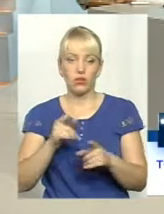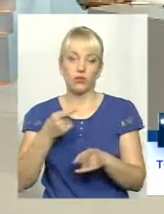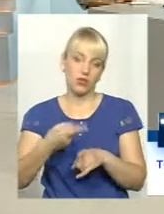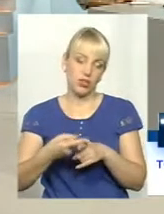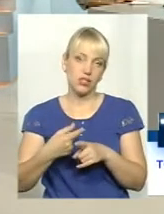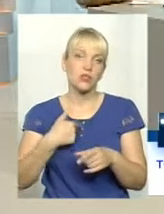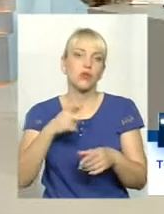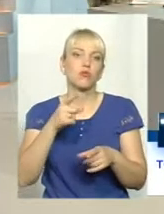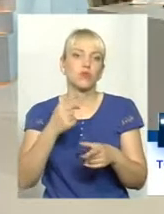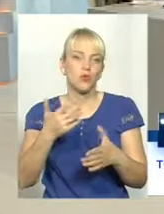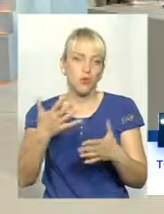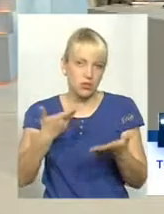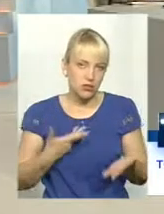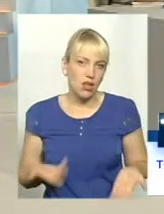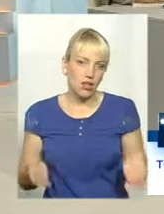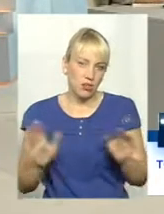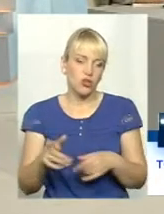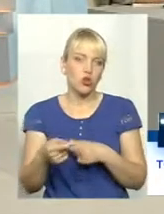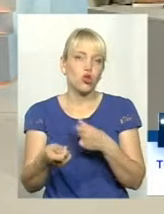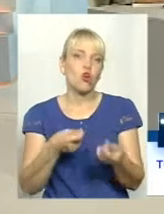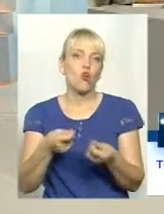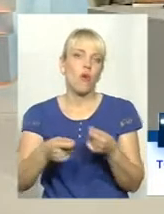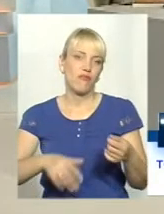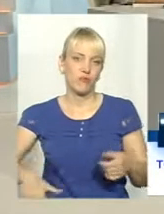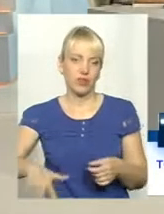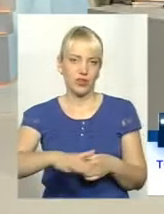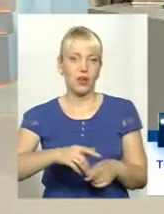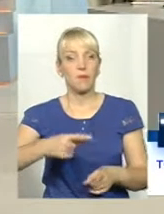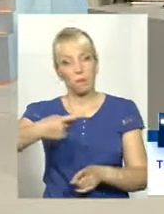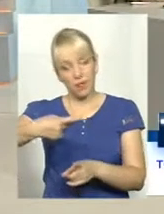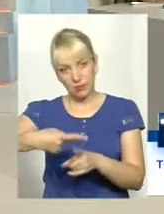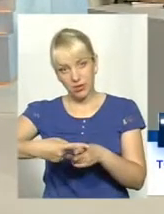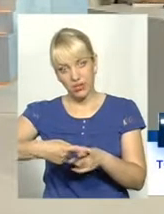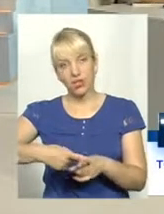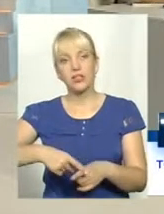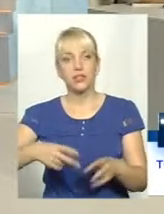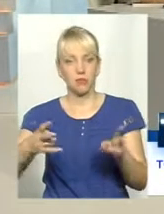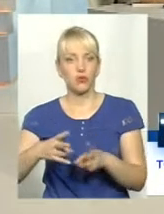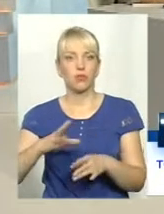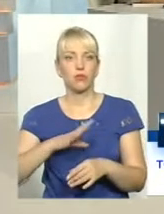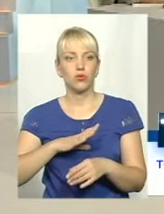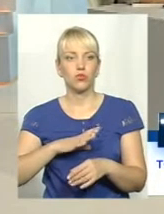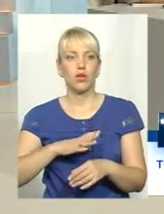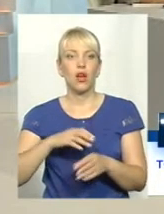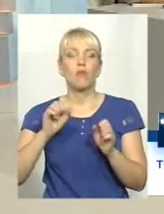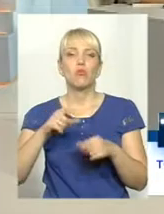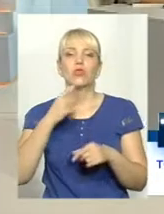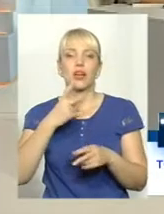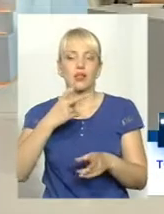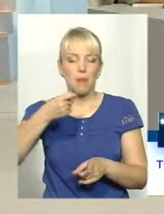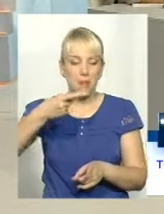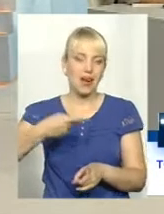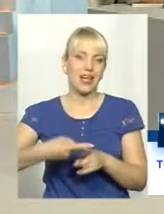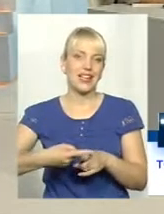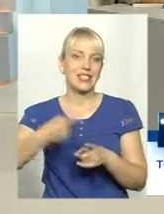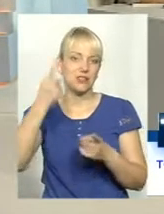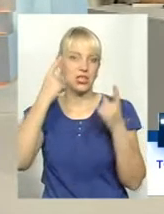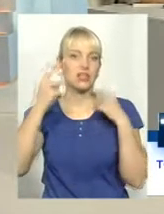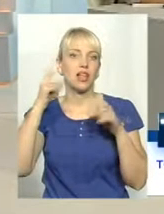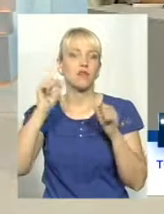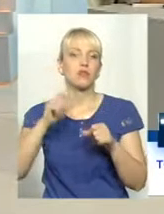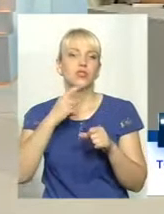проти того, щоб в слогані звучало слово «стихія». Перехрестя, можливо, воно і не настільки погане, тому що ми дійсно давним-давно